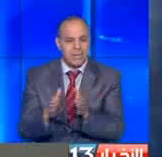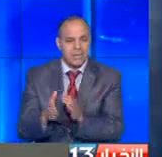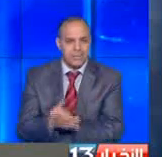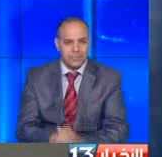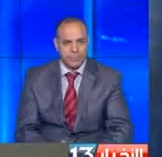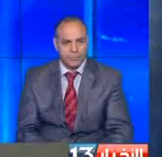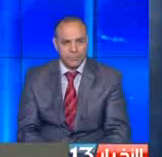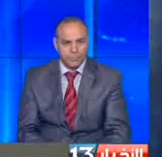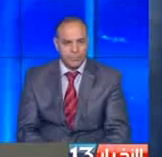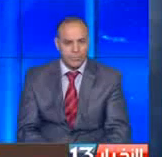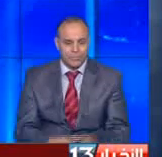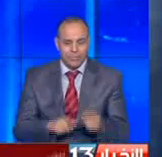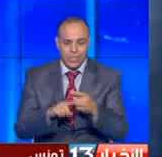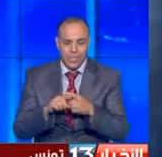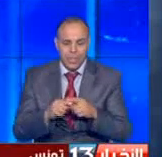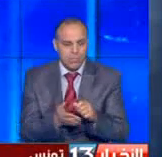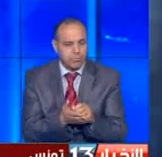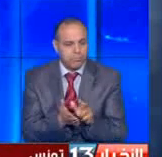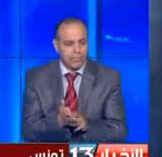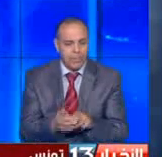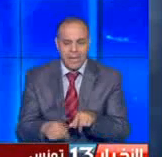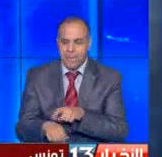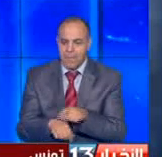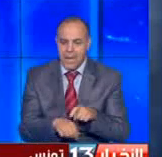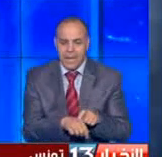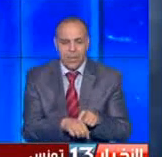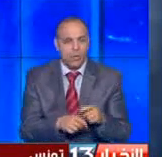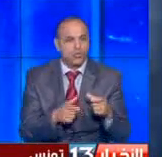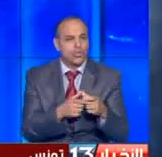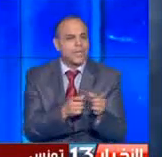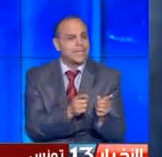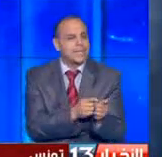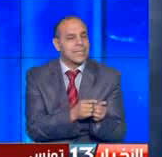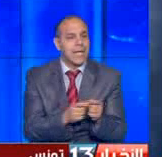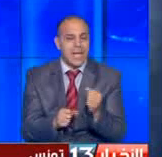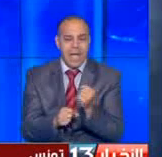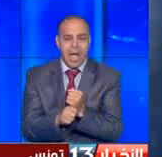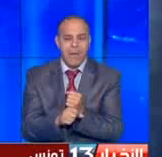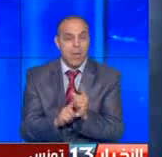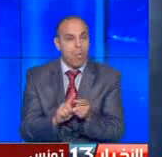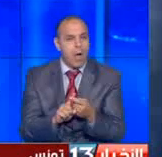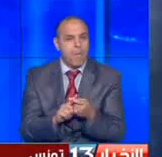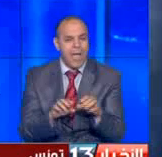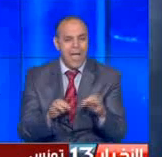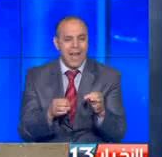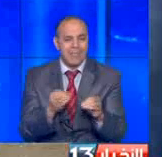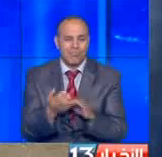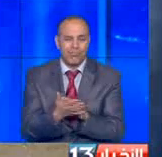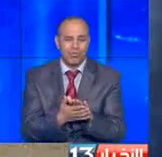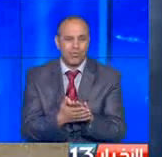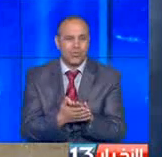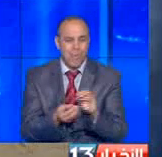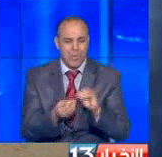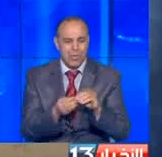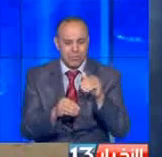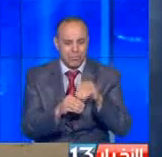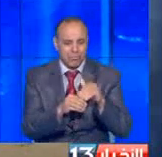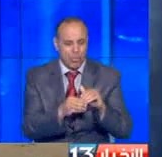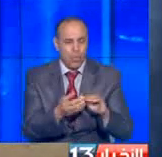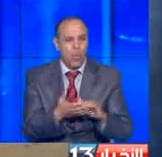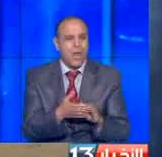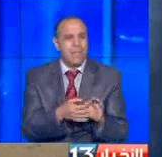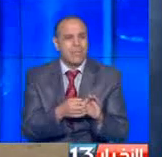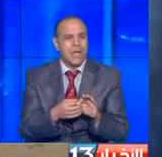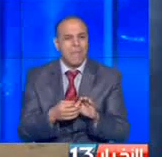تبقى الشراكه الفاعله بين البلديات والمؤسسات الصغرى عاملا اساسيا لحل العديد من الاخلالات داخل الجماعات